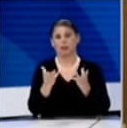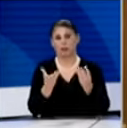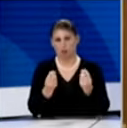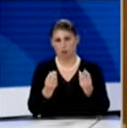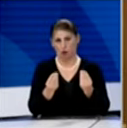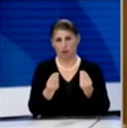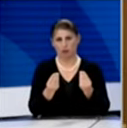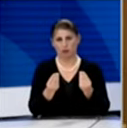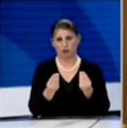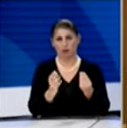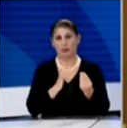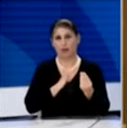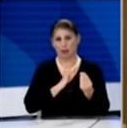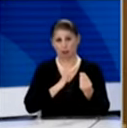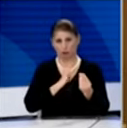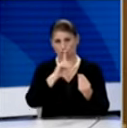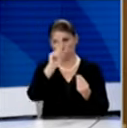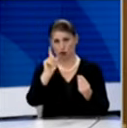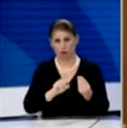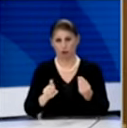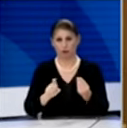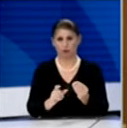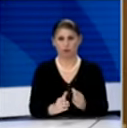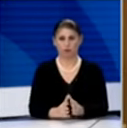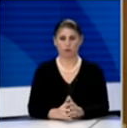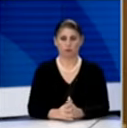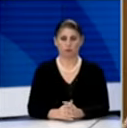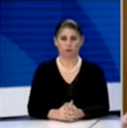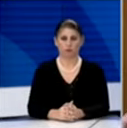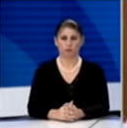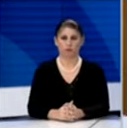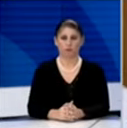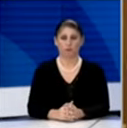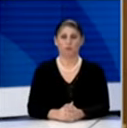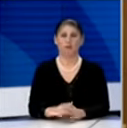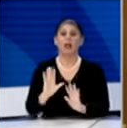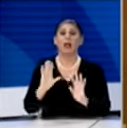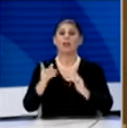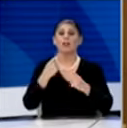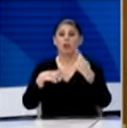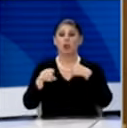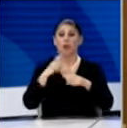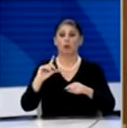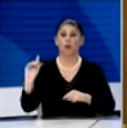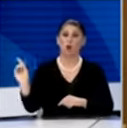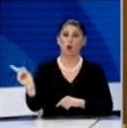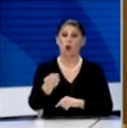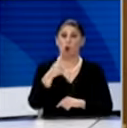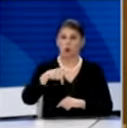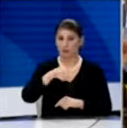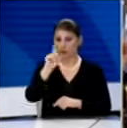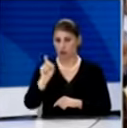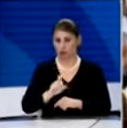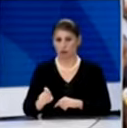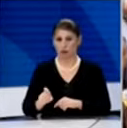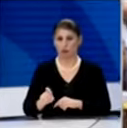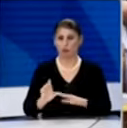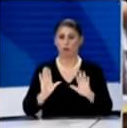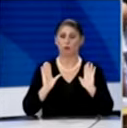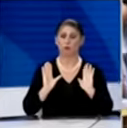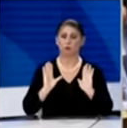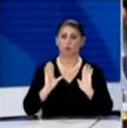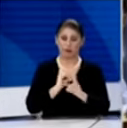πολλές οι ανθρώπινες ζωές. Τελικώς δεν δικαιολογούνται όλα σε αυτή τη ζωή,